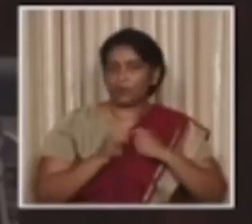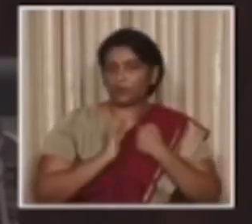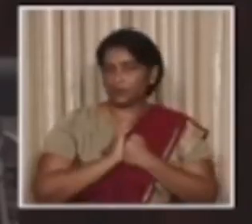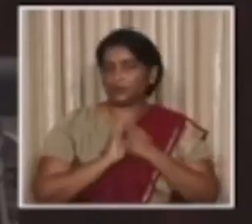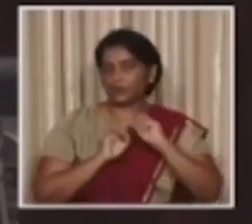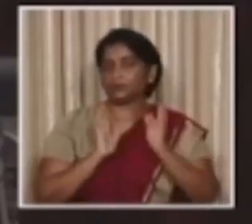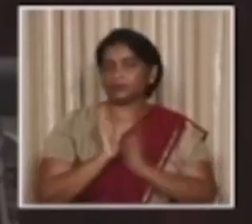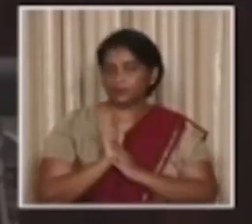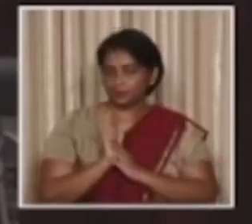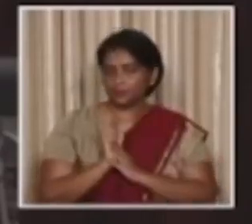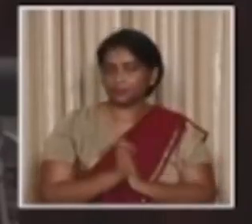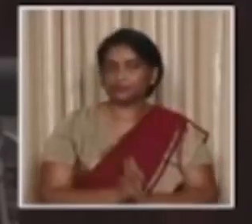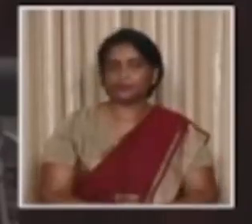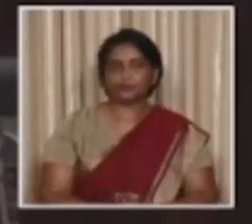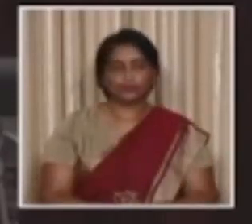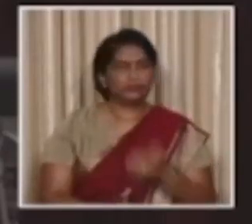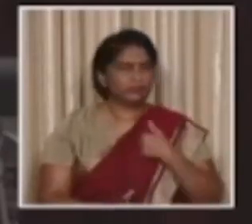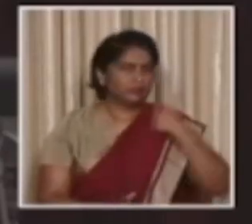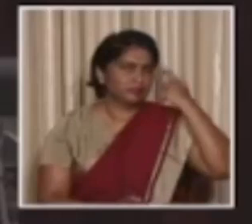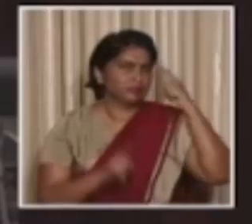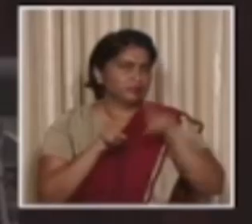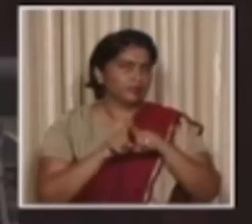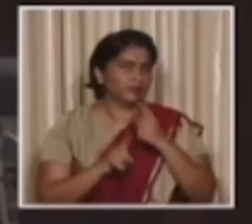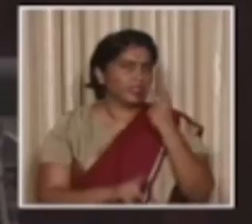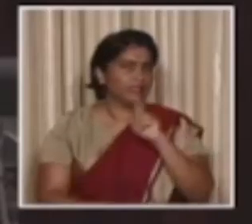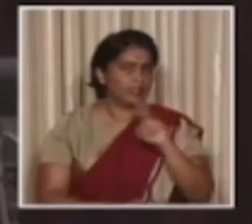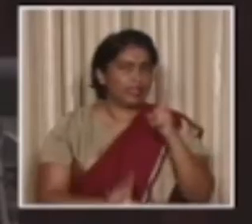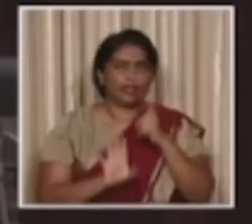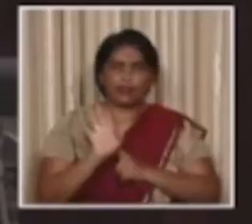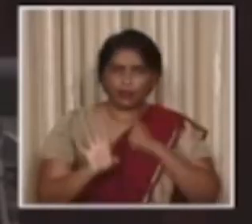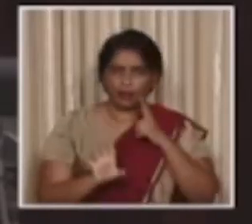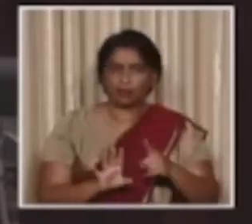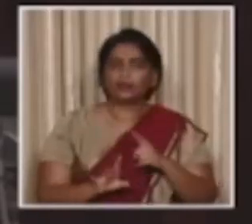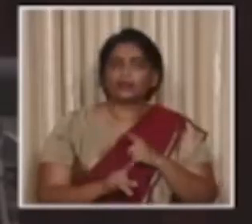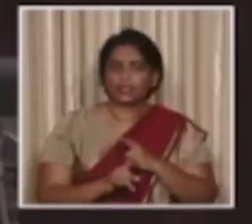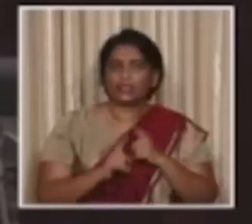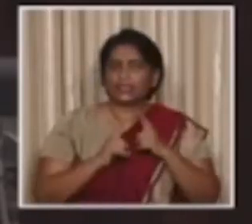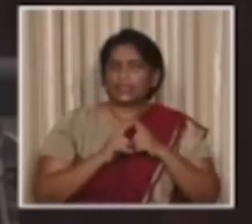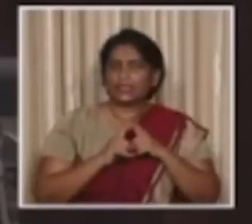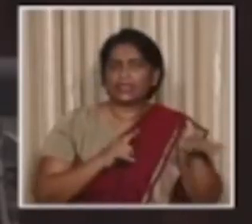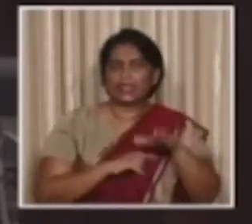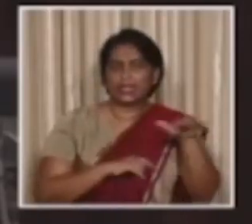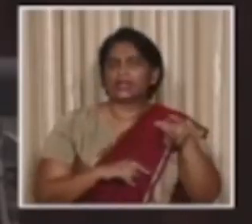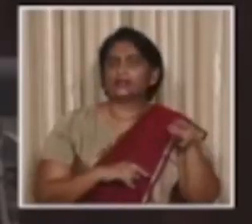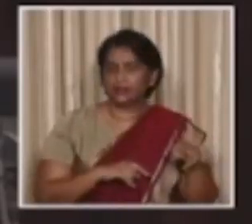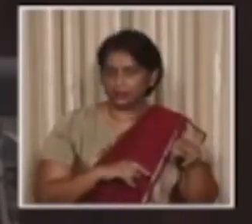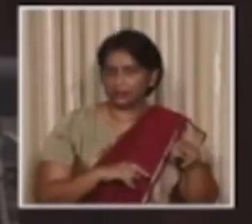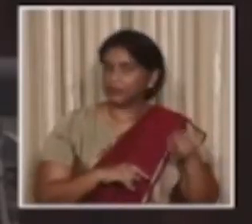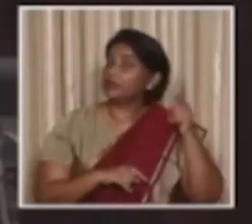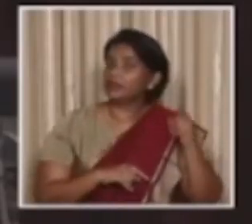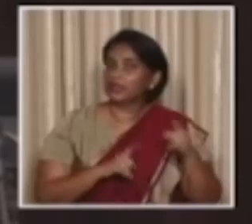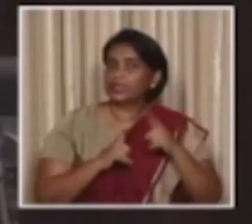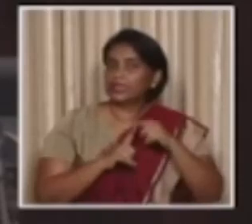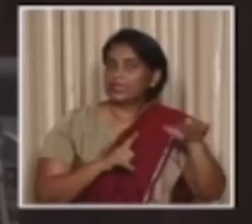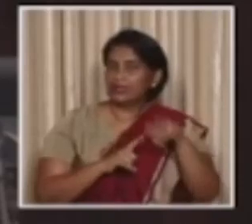අගමැතිතුමනි, මට මතක විදිහට 2010 වර්ෂයේදී තමයි මේ ඊලෑන් ව්‍යාපෘතිය පටන් ගත්තේ. ඒ